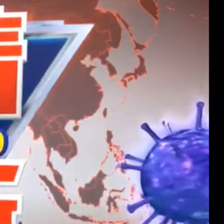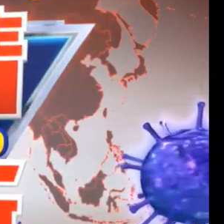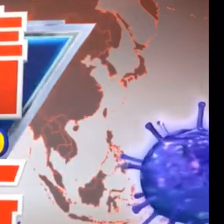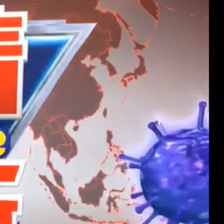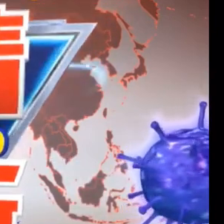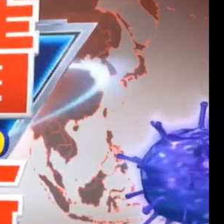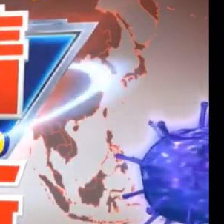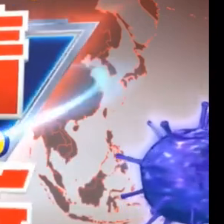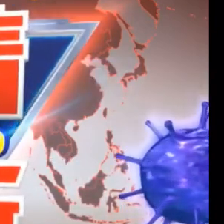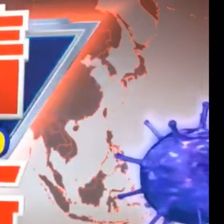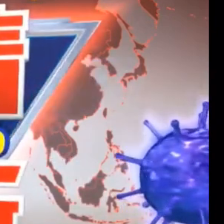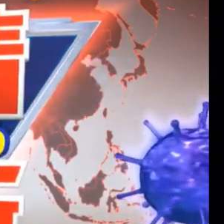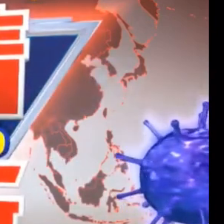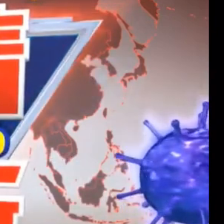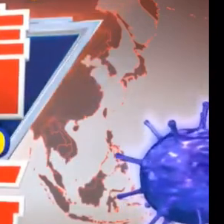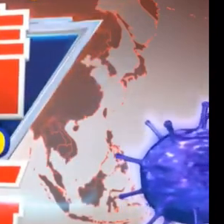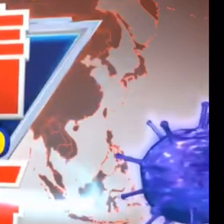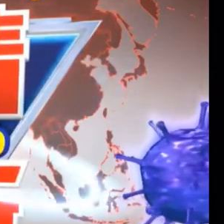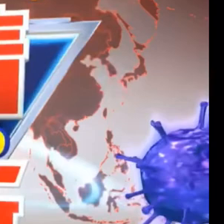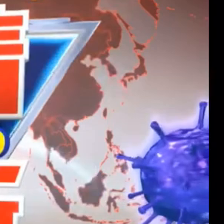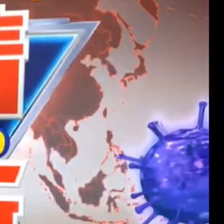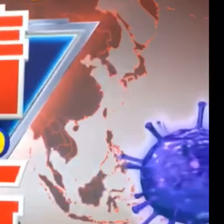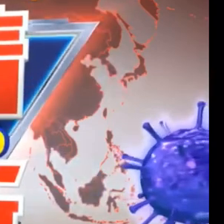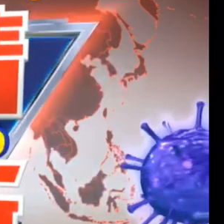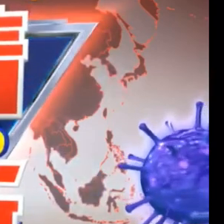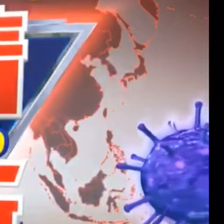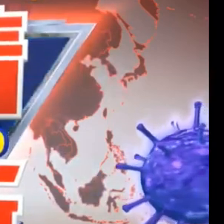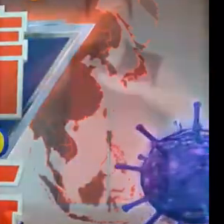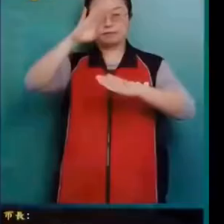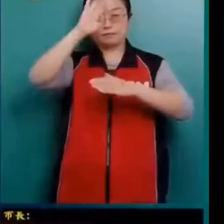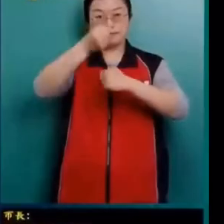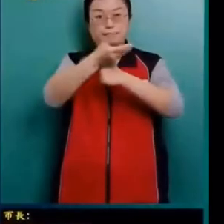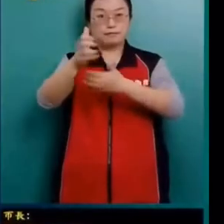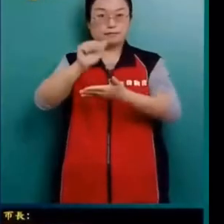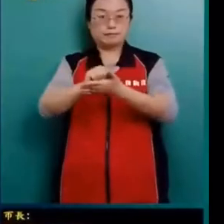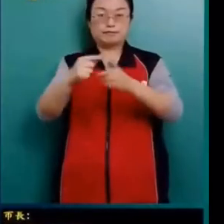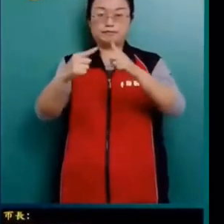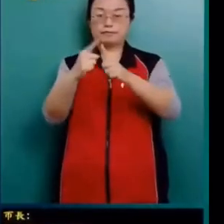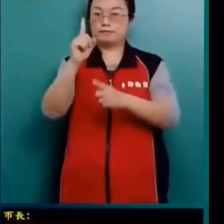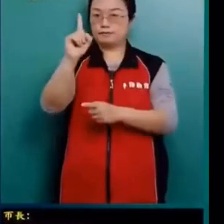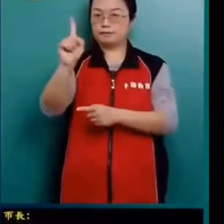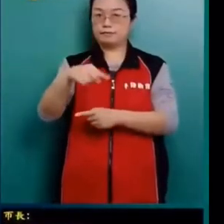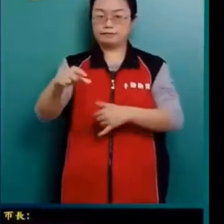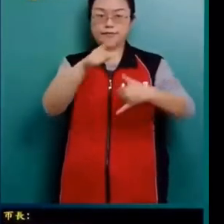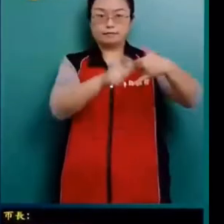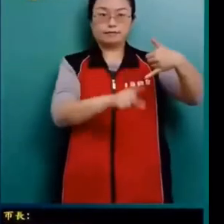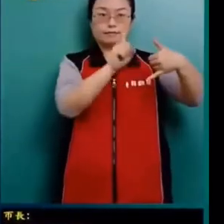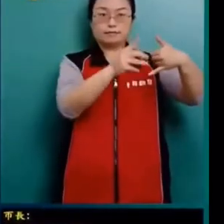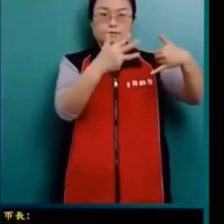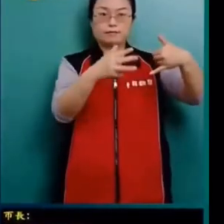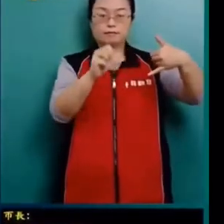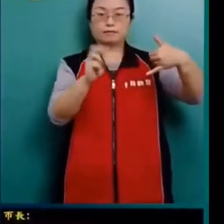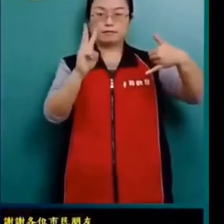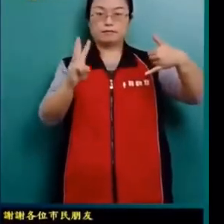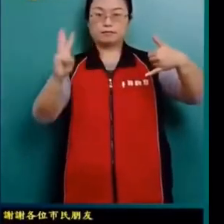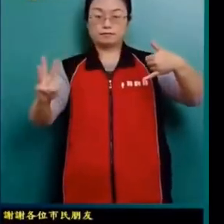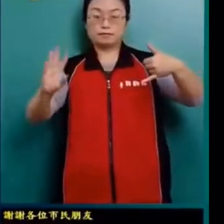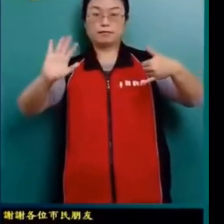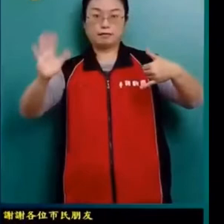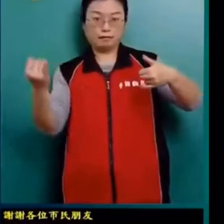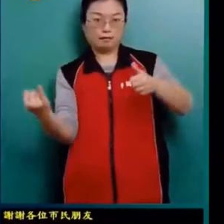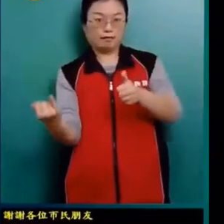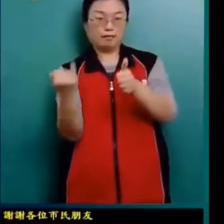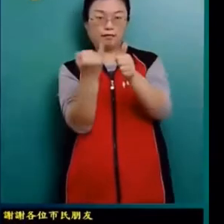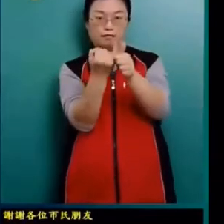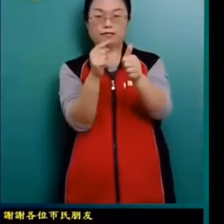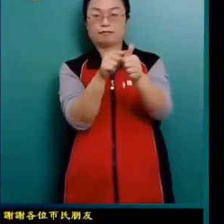店买肉粽，相关人现在也都被框列裁检。 那是按18533的先生，好，那因